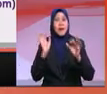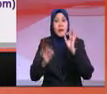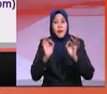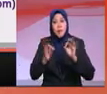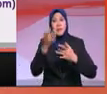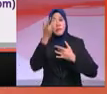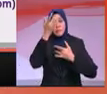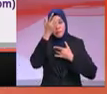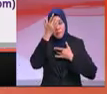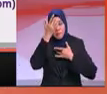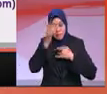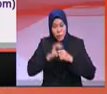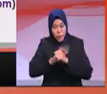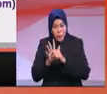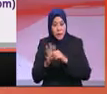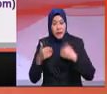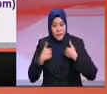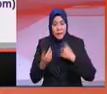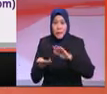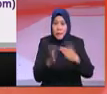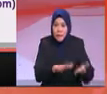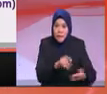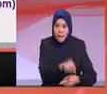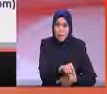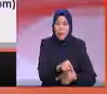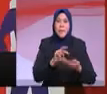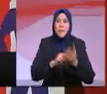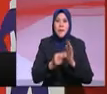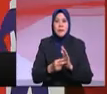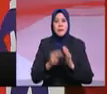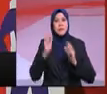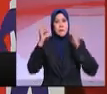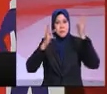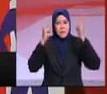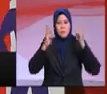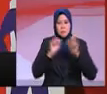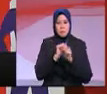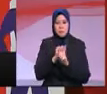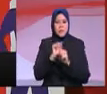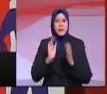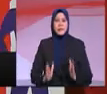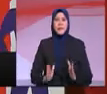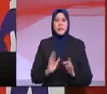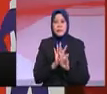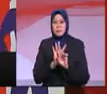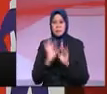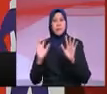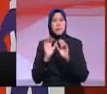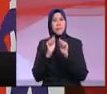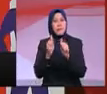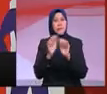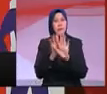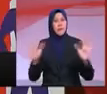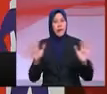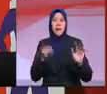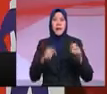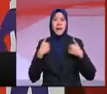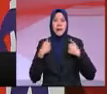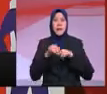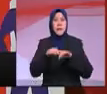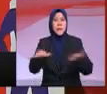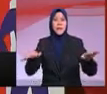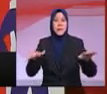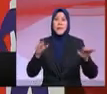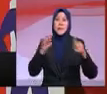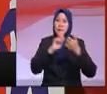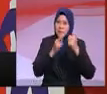boleh menjangkiti petugas-petugas dan juga dalam komuniti. Jadi kita akan menjalankan saringan pada mayat yang kita dapati